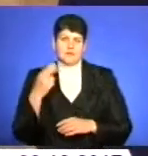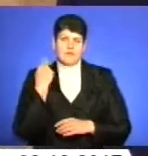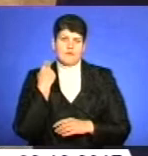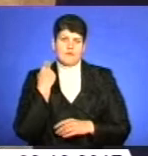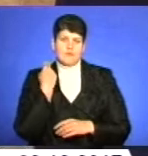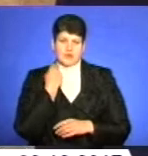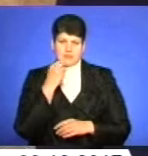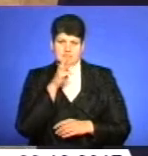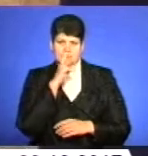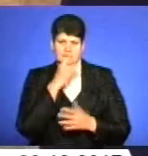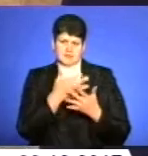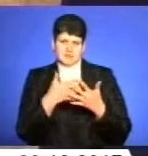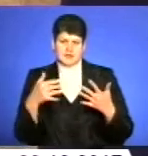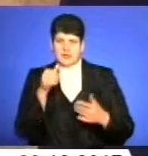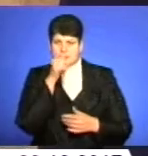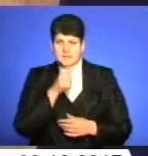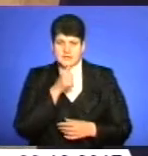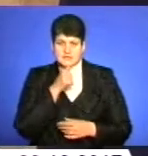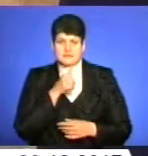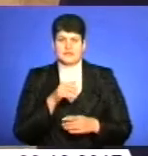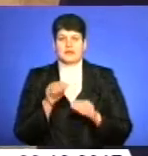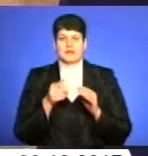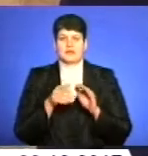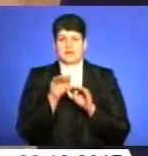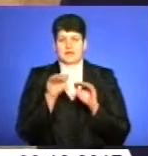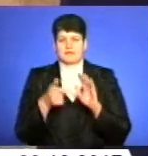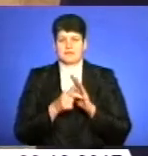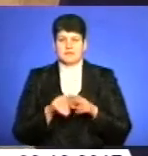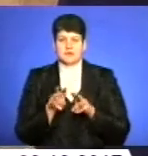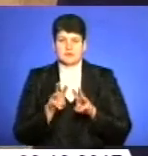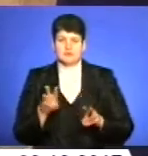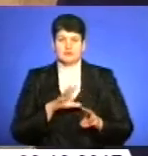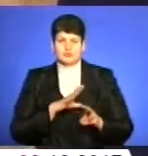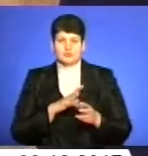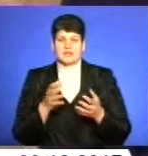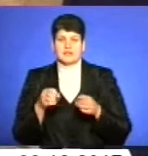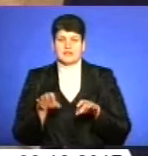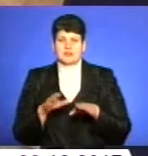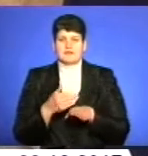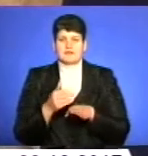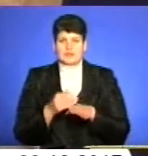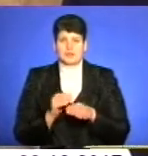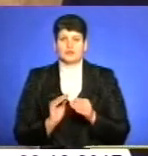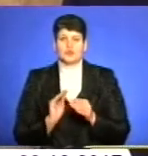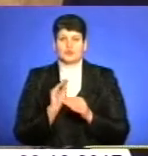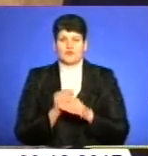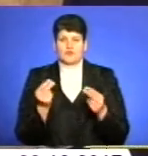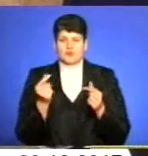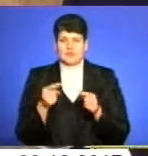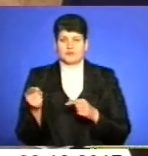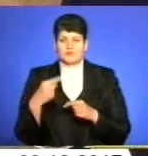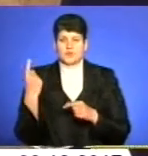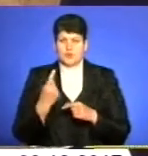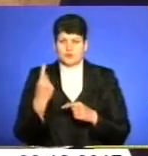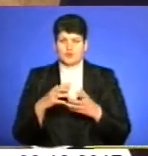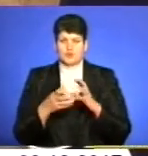рівні Кабінету міністрів було прийнято рішення щодо виділення додаткових коштів для Тернопільської області, і сума